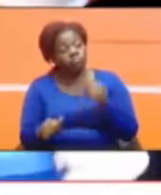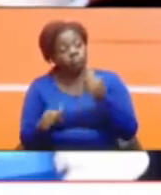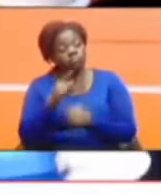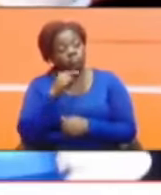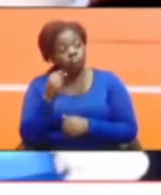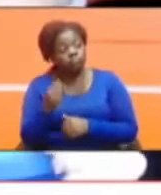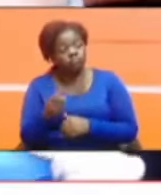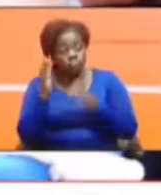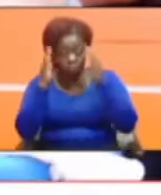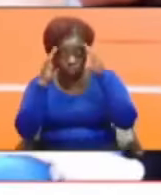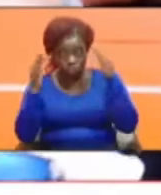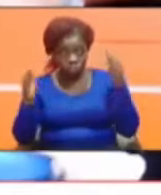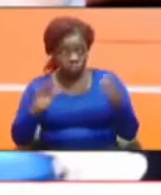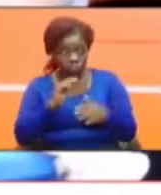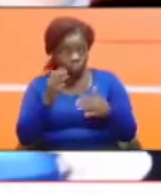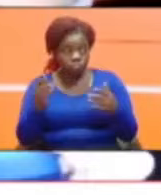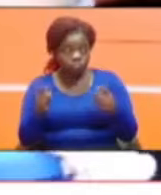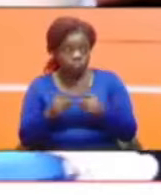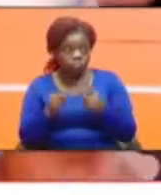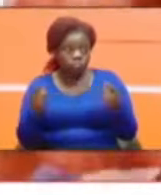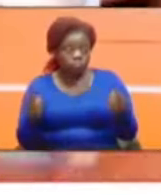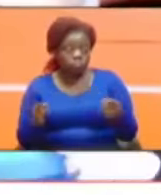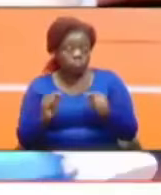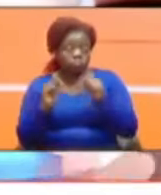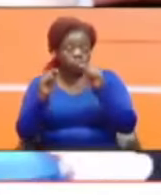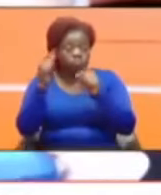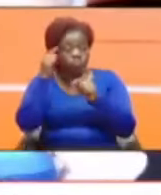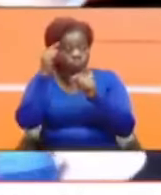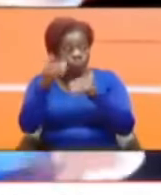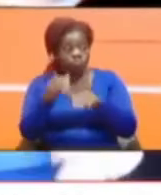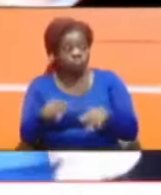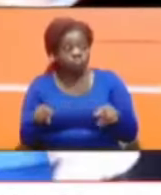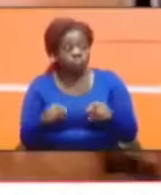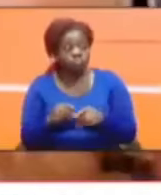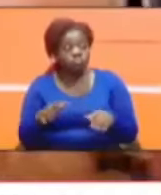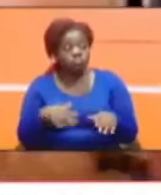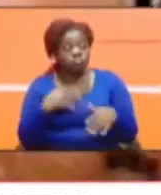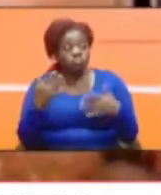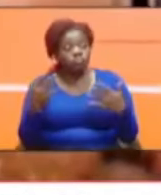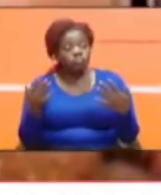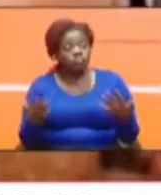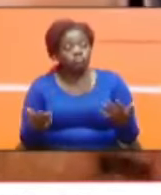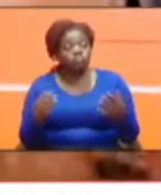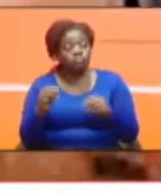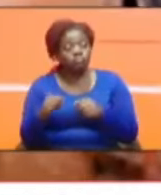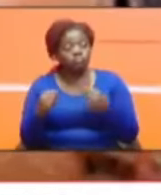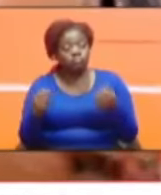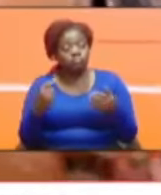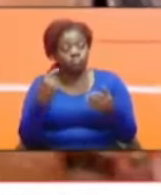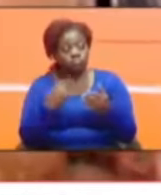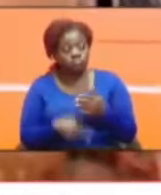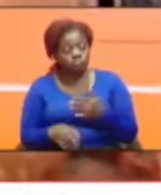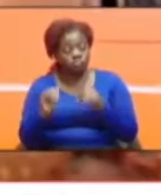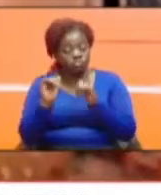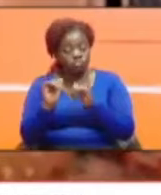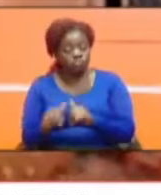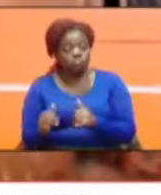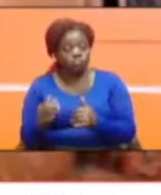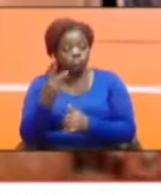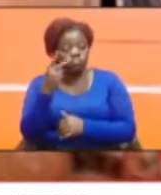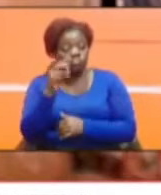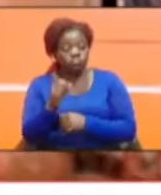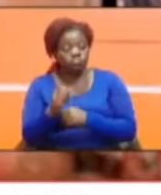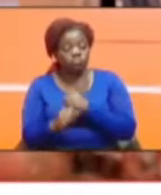kyoyo atemanyi nti n'omukazi ayabye olumbe yasuula olubugo lwange olwalubuga tosobola kuŋŋamba nti omaze n'omukyala emyaka